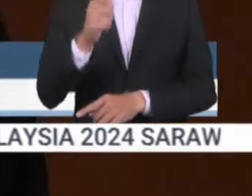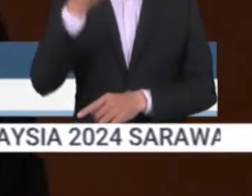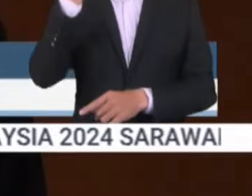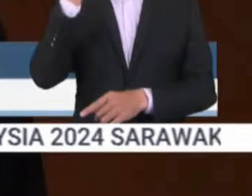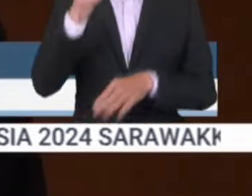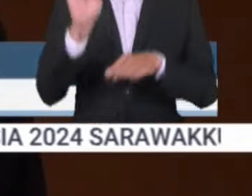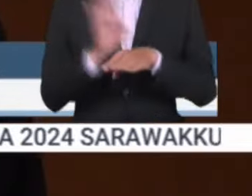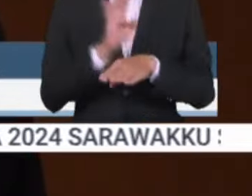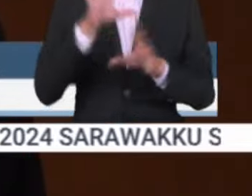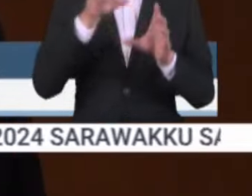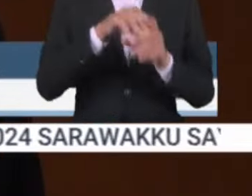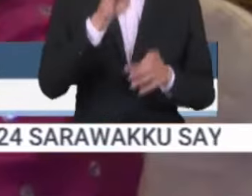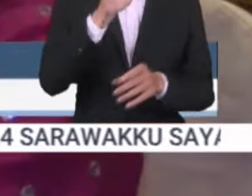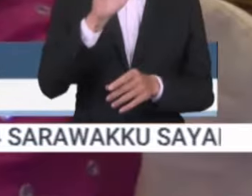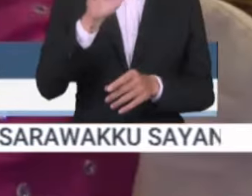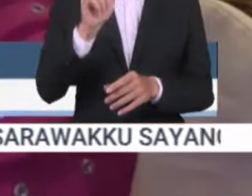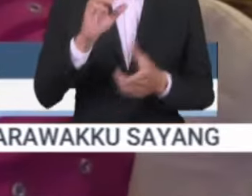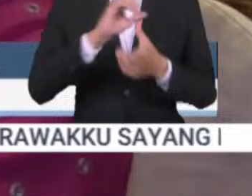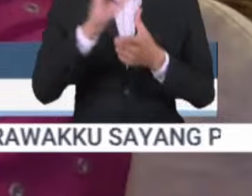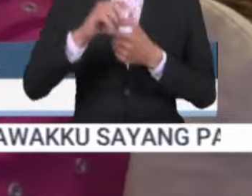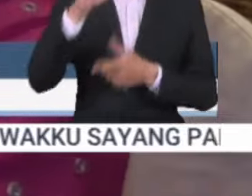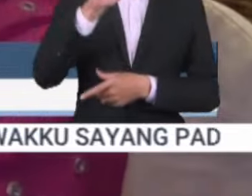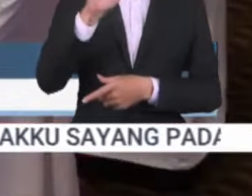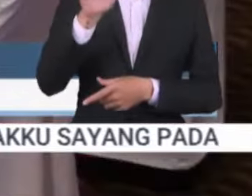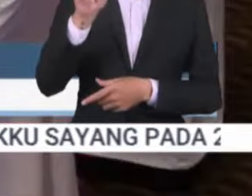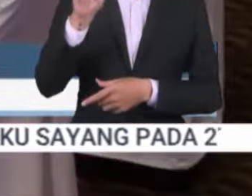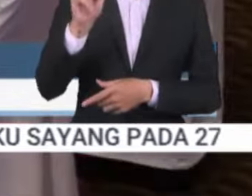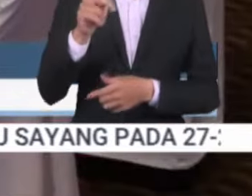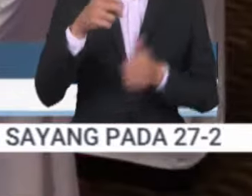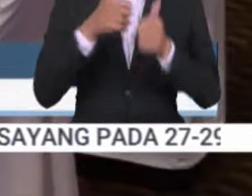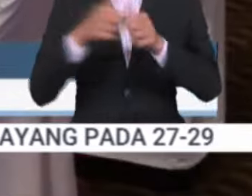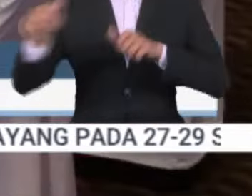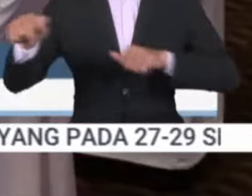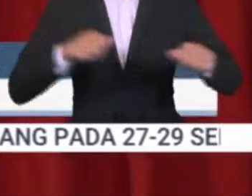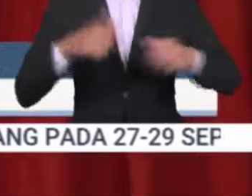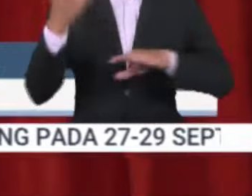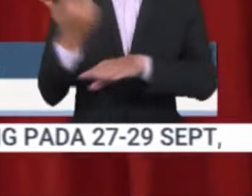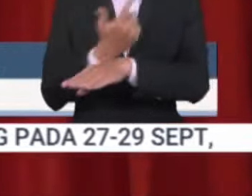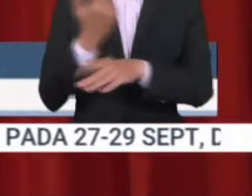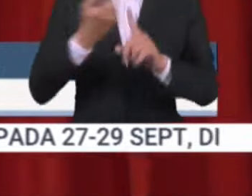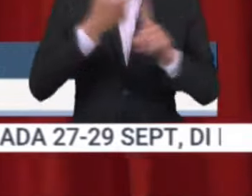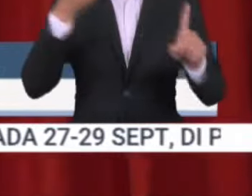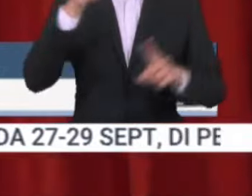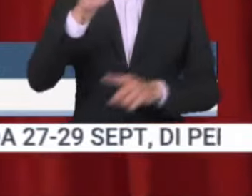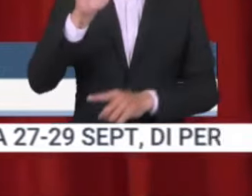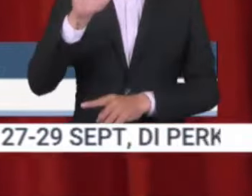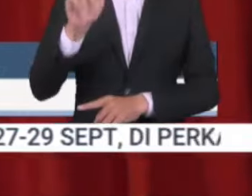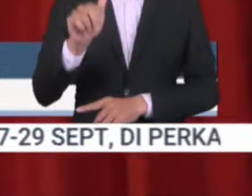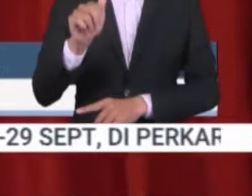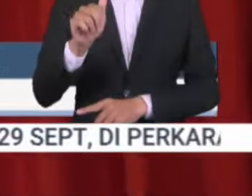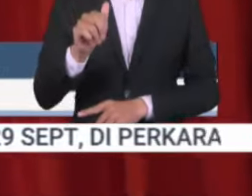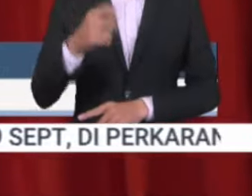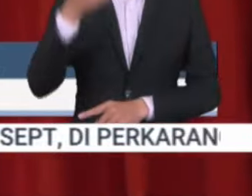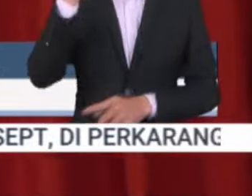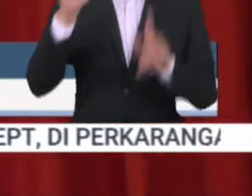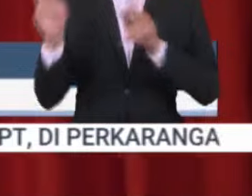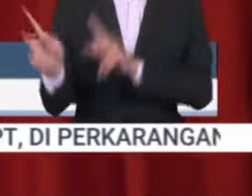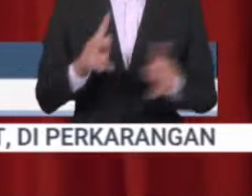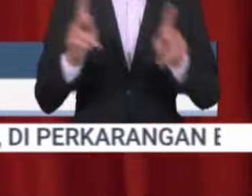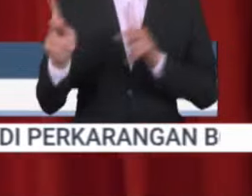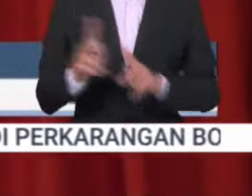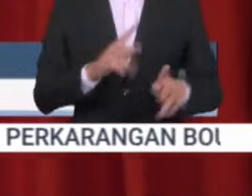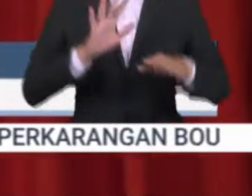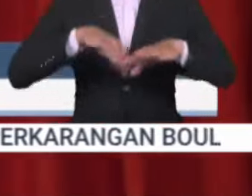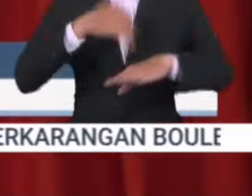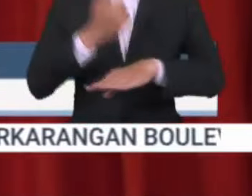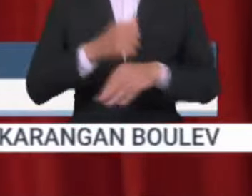premis MARA, mendapat pinjaman atau grant serta aktif mengikuti latihan oleh MARA. Pada sesi memenangi strategi pertumbuhan